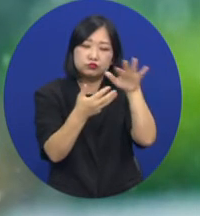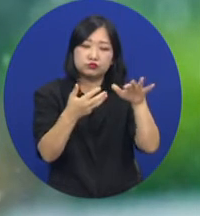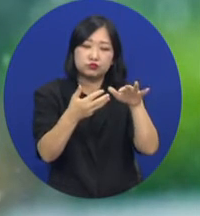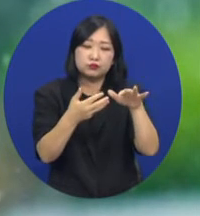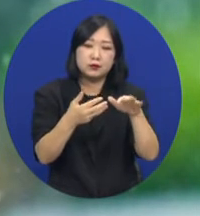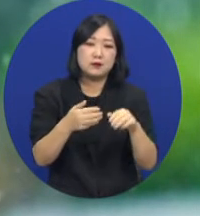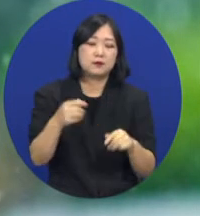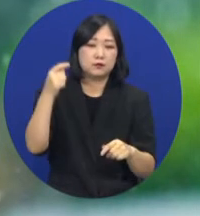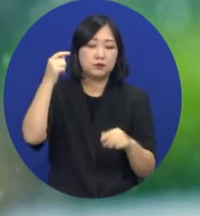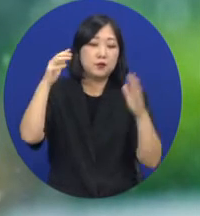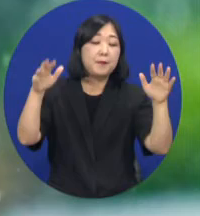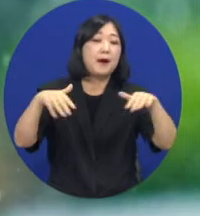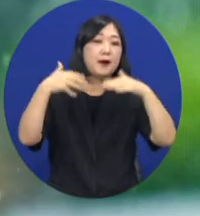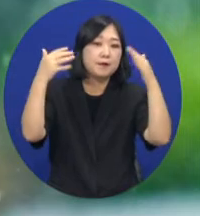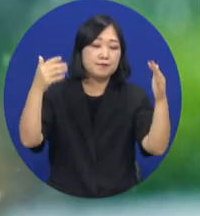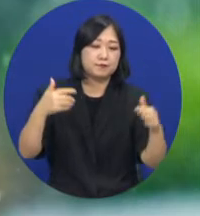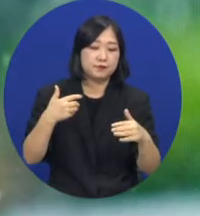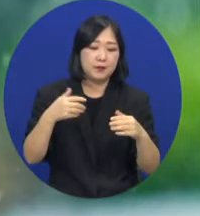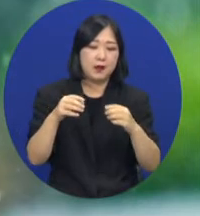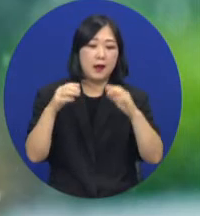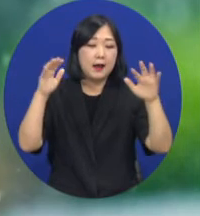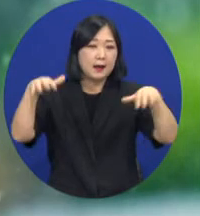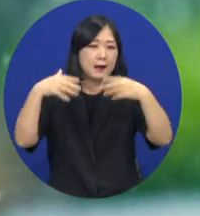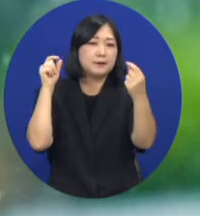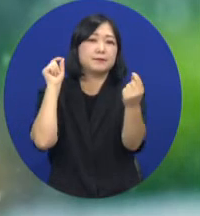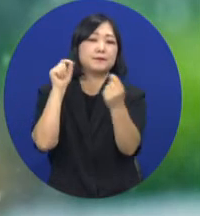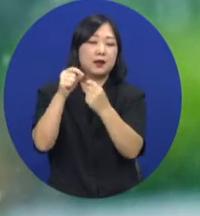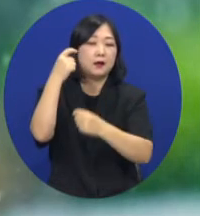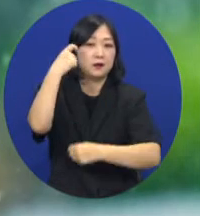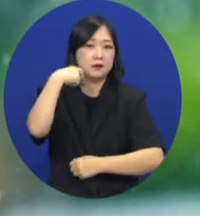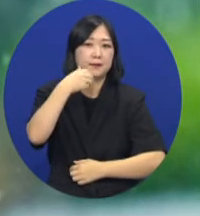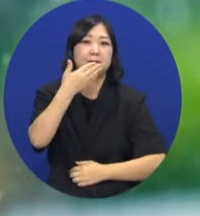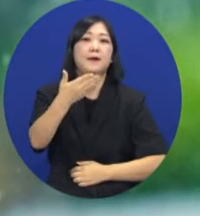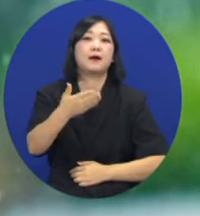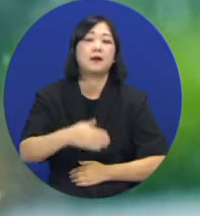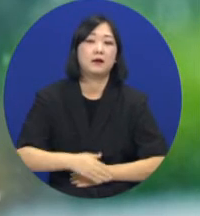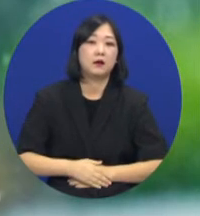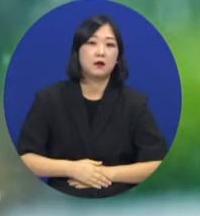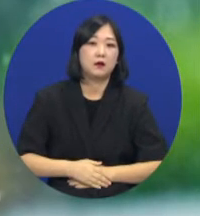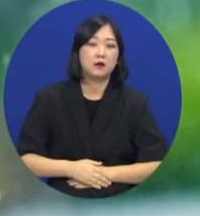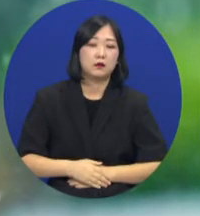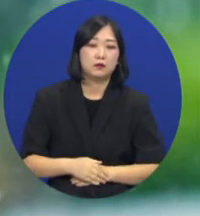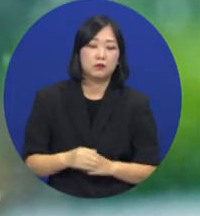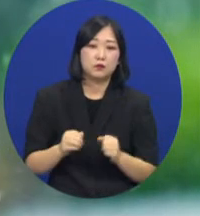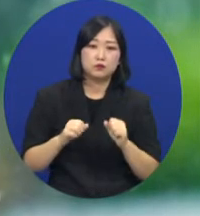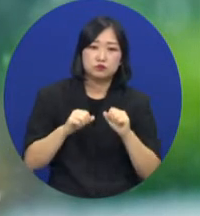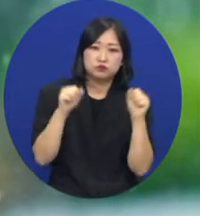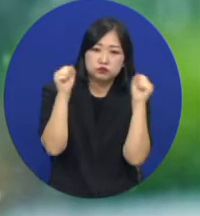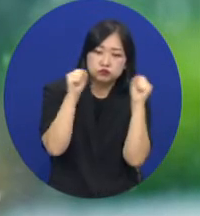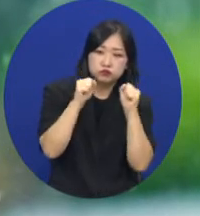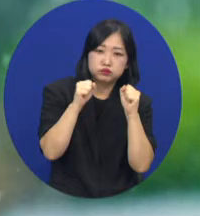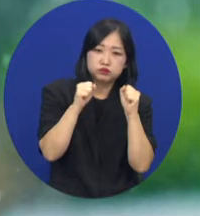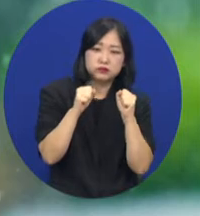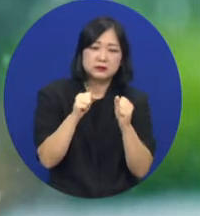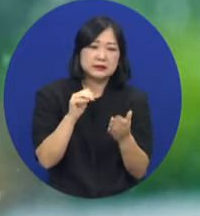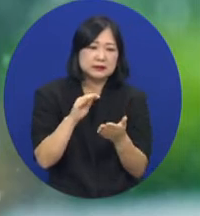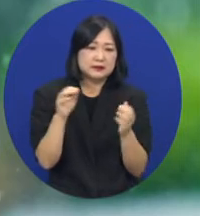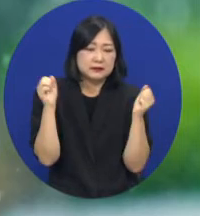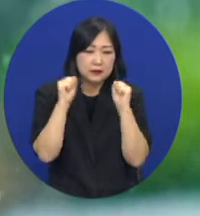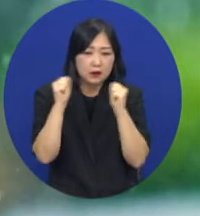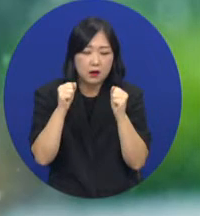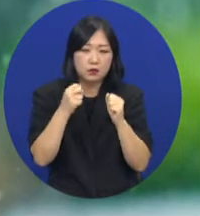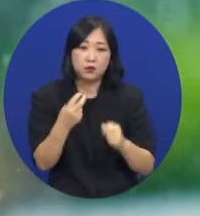뒤로 선선한 바람이 불면서 가을이 다가왔음을 느낄 수 있었는데요. 현재 북쪽에서 유입되고 있는 차고 건조한 공기가